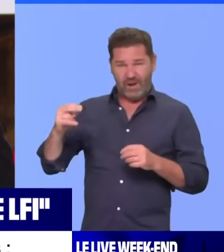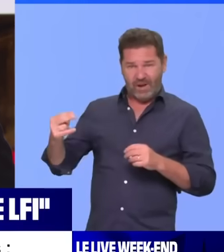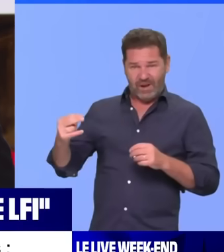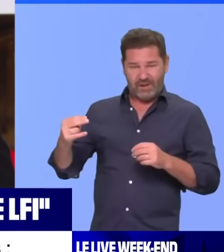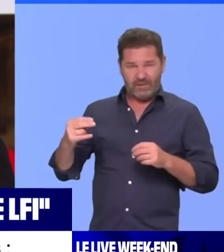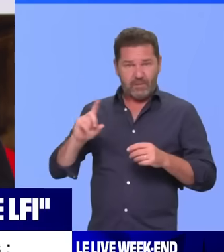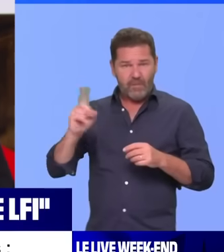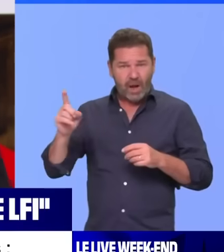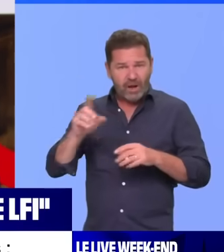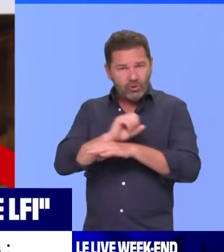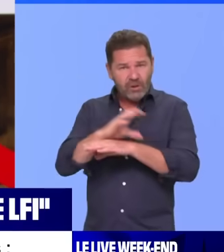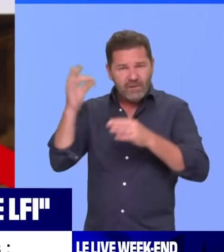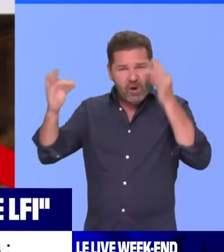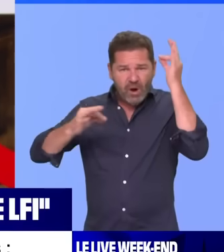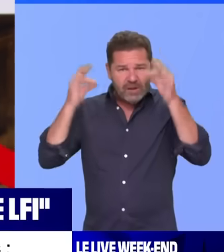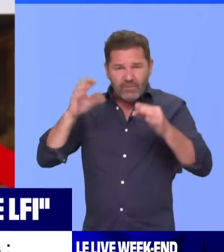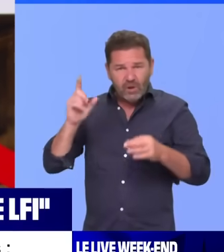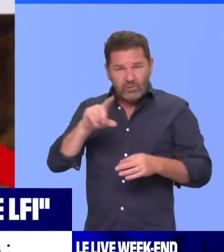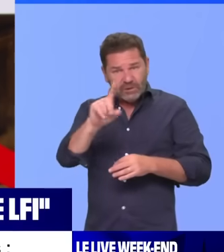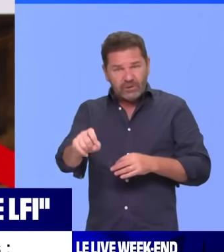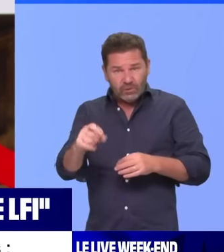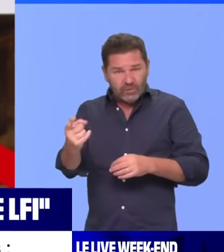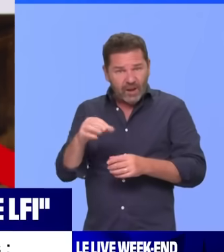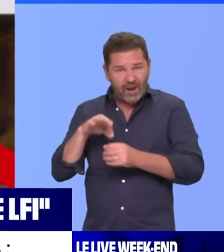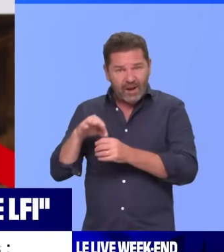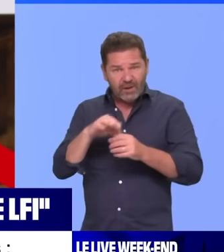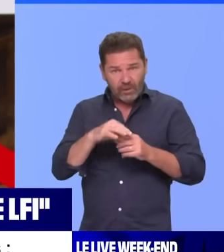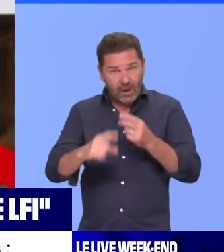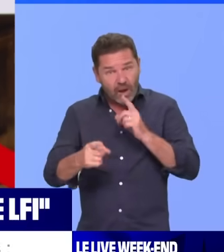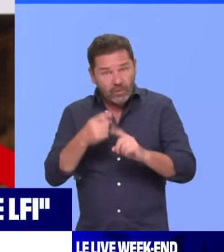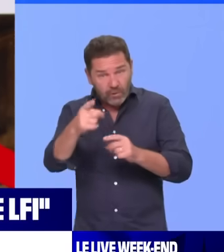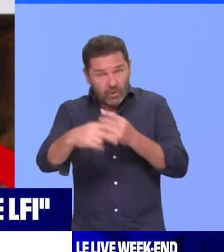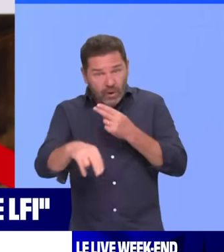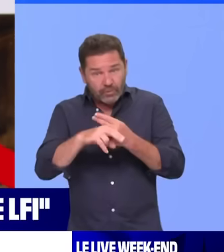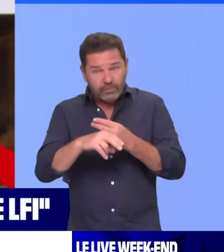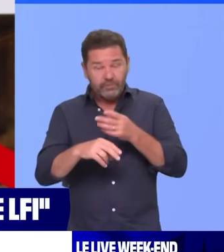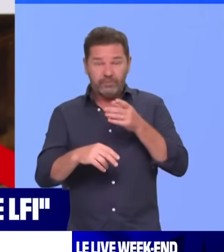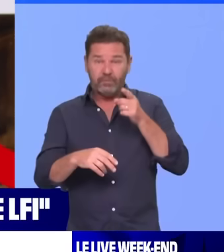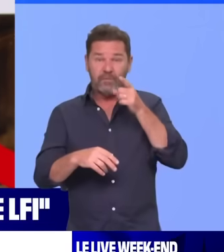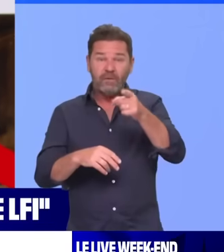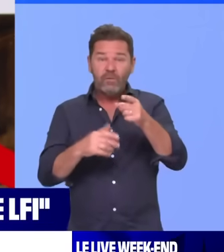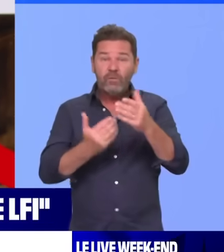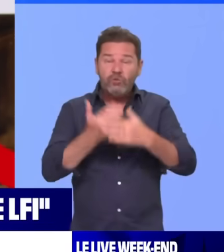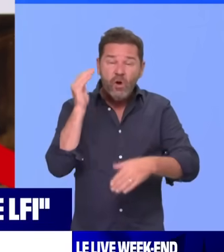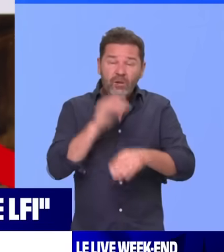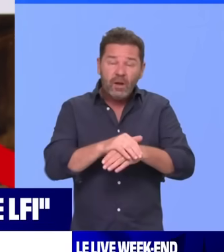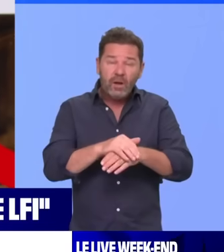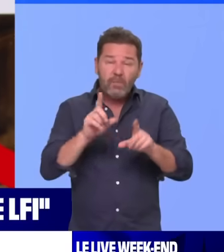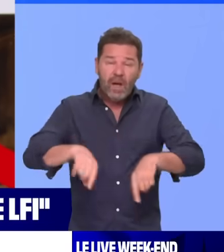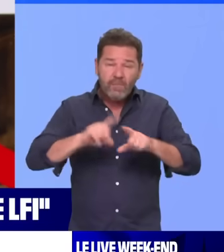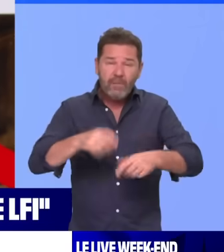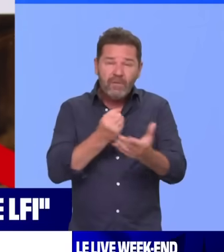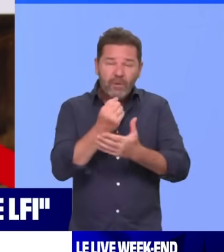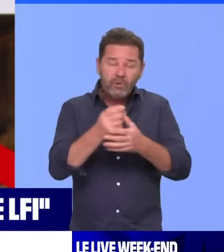fantasme de journaliste c'est une question d'électeur et c'est pour ça qu'il est important que vous y répondiez écoutz écoutez si vous raconter du matin au soir que il y aurait